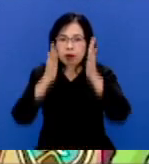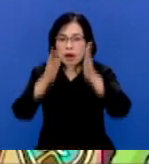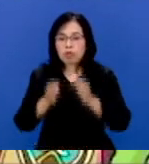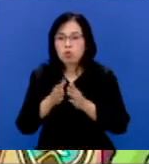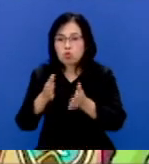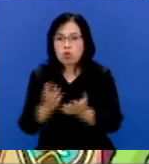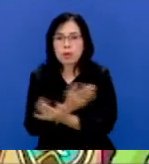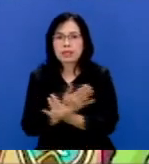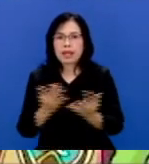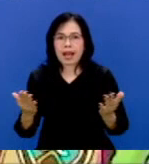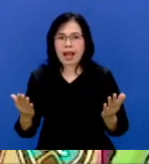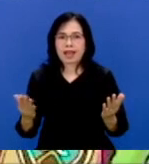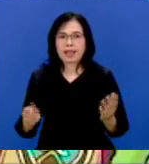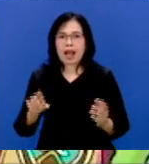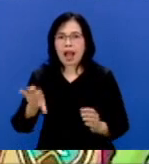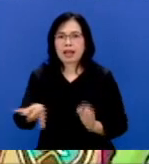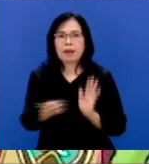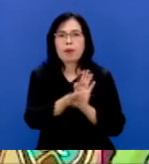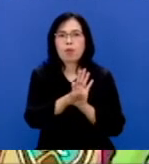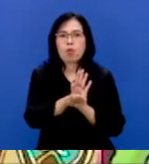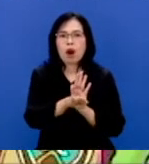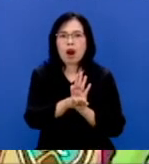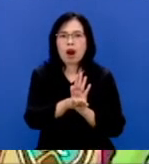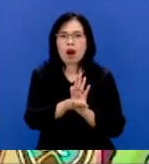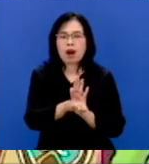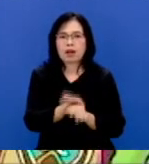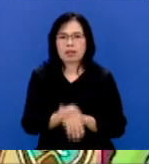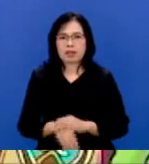masyarakat, saudara-saudara kita yang ada di Papua dengan adanya